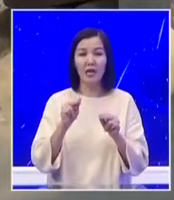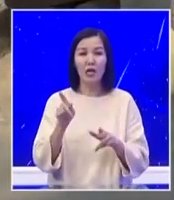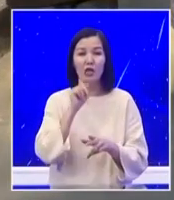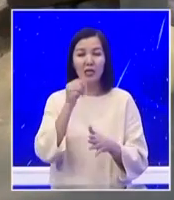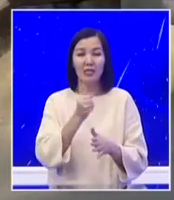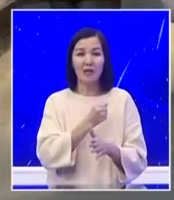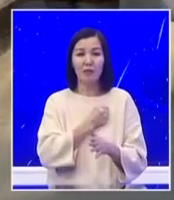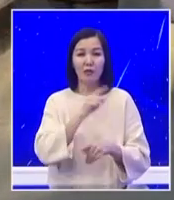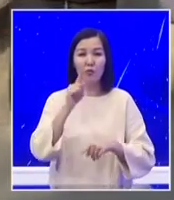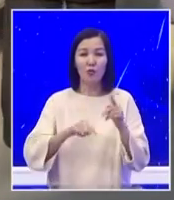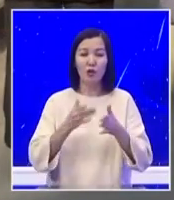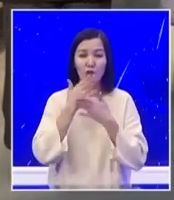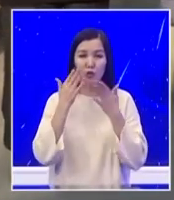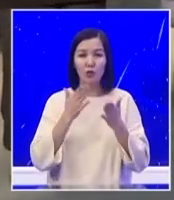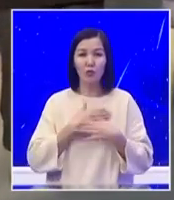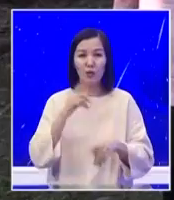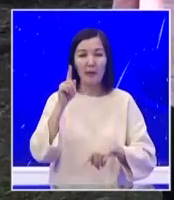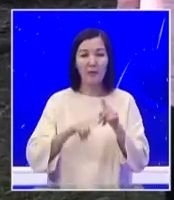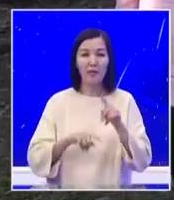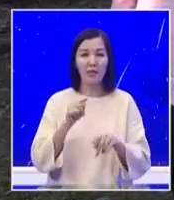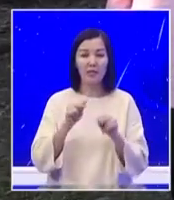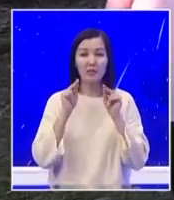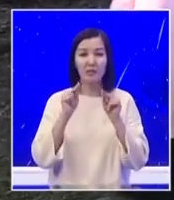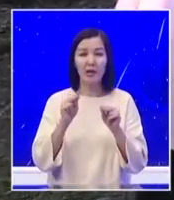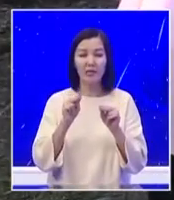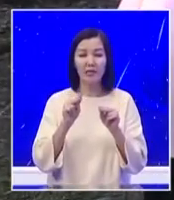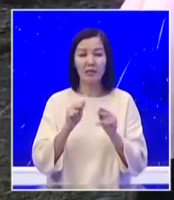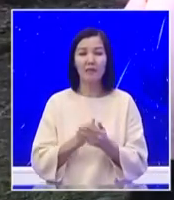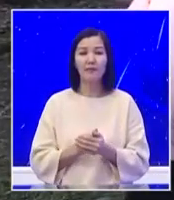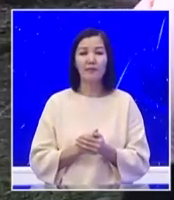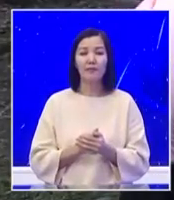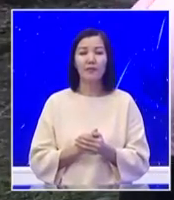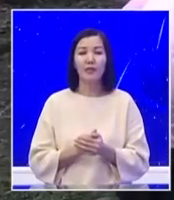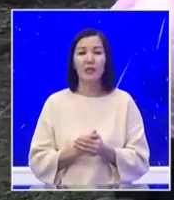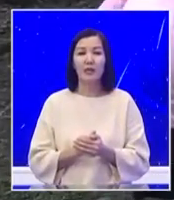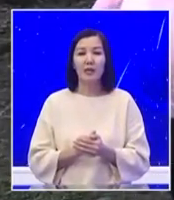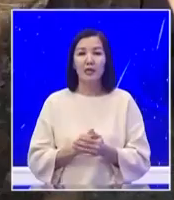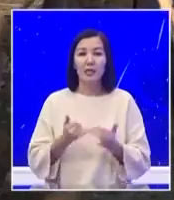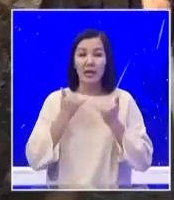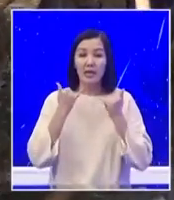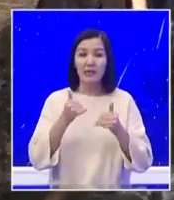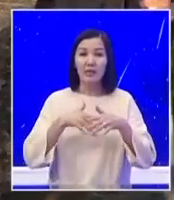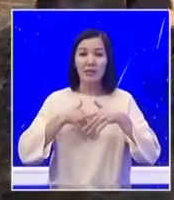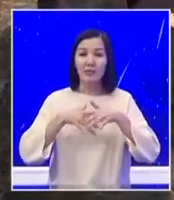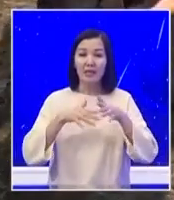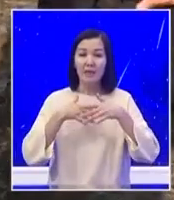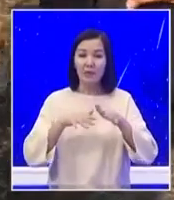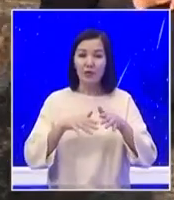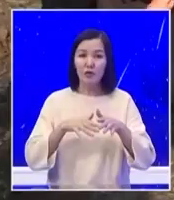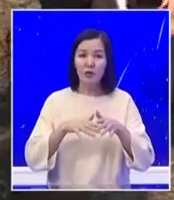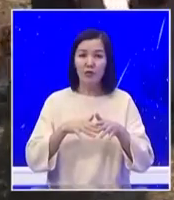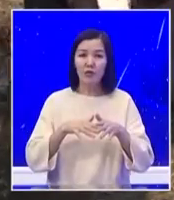үшін ол отан сүйудің, патриотизмнің қайнар көзі. Алдынан тағзым етіп, сап түзеп өтулері